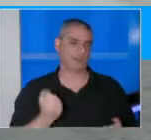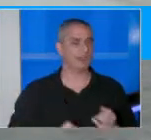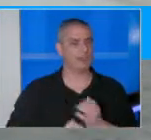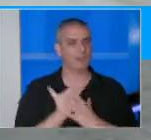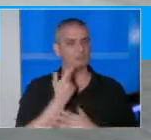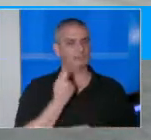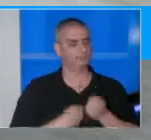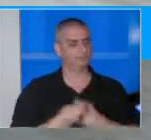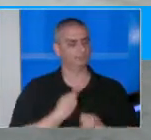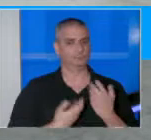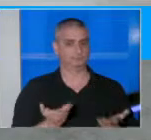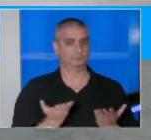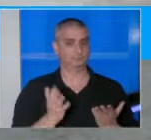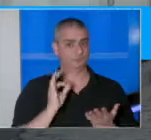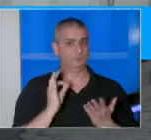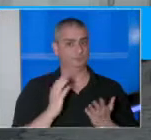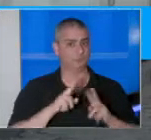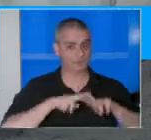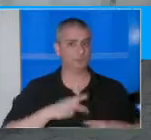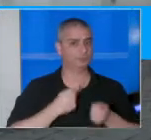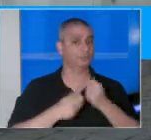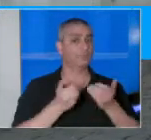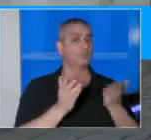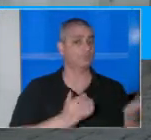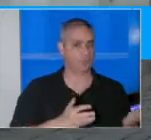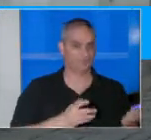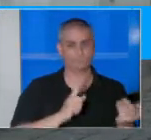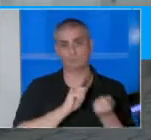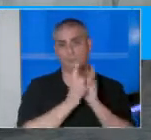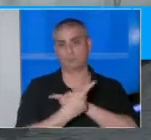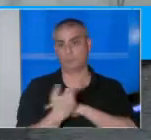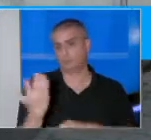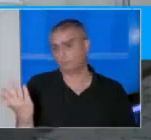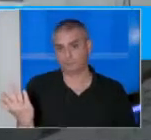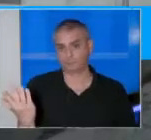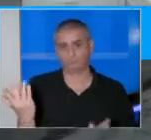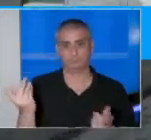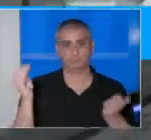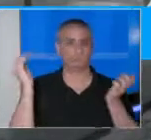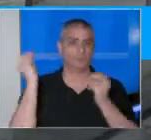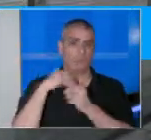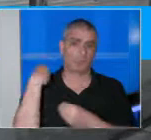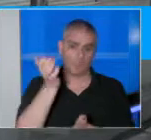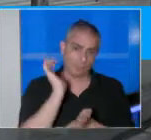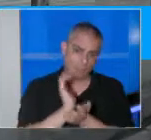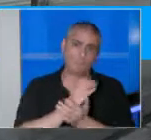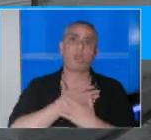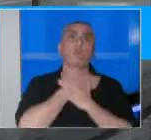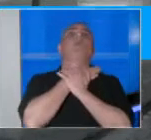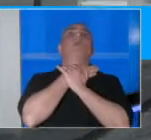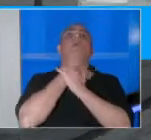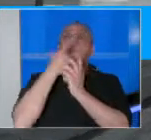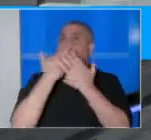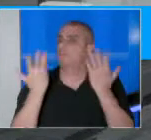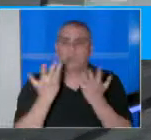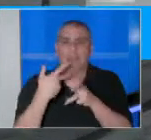לייצר אינסנטיב כזה כדי להשאיר את העסקים פתוחים, מאשר להטביע אותם בעוד הלוואה, שכרגע לא